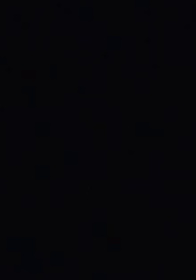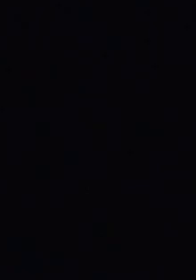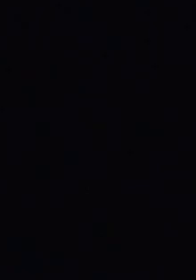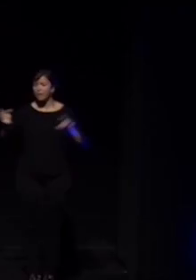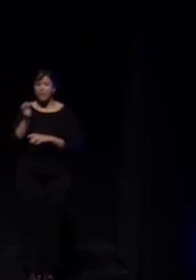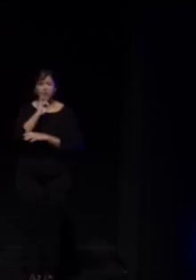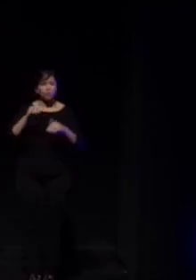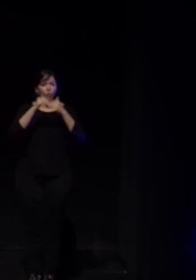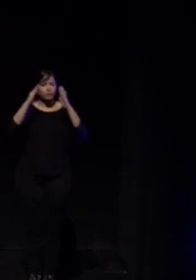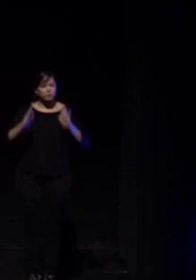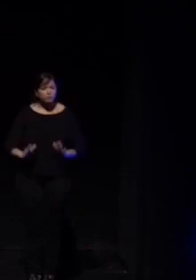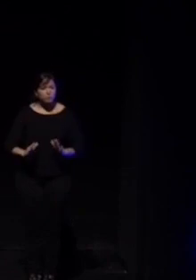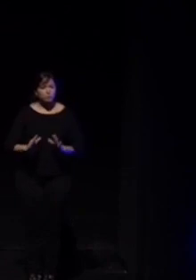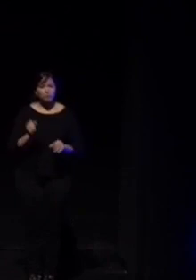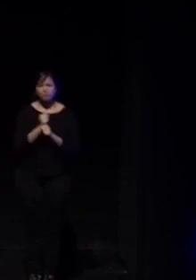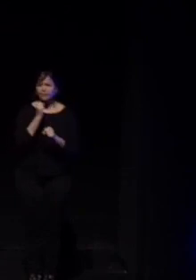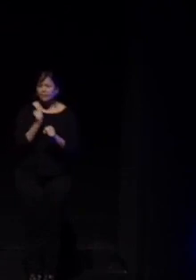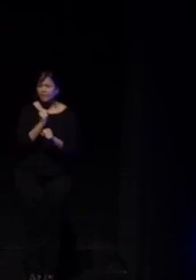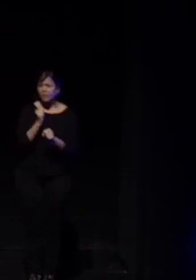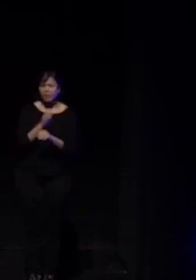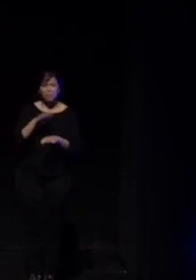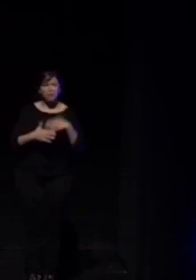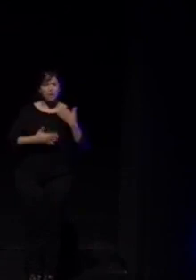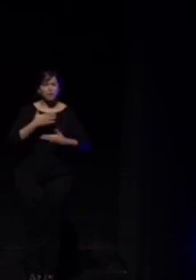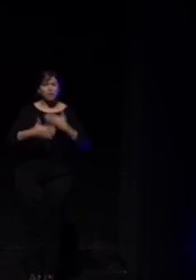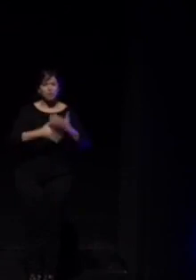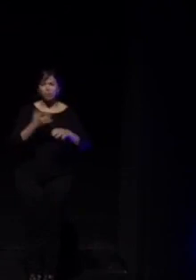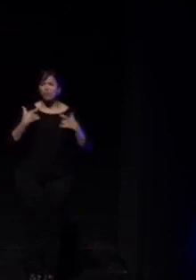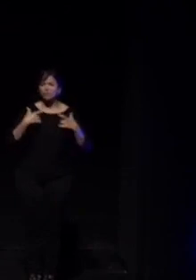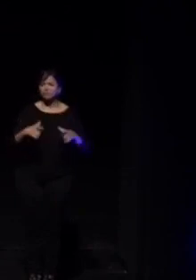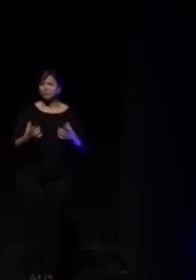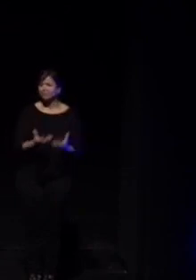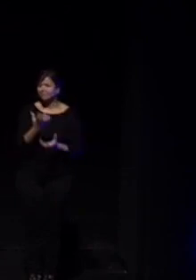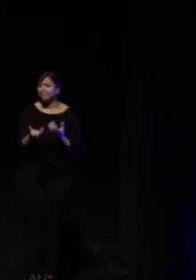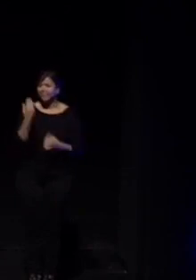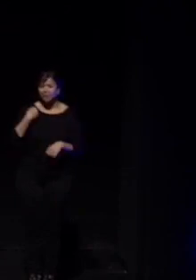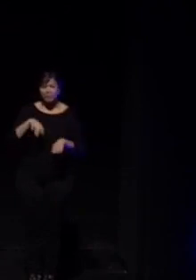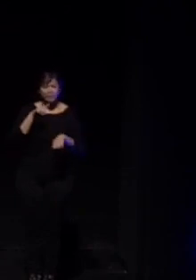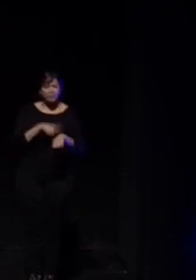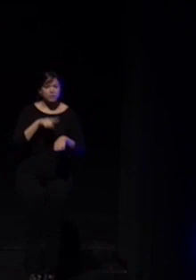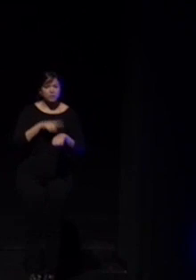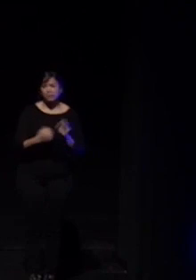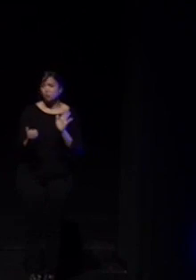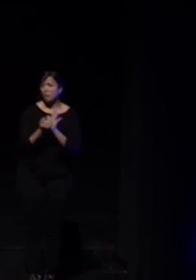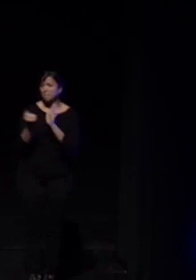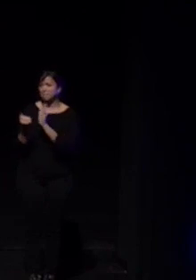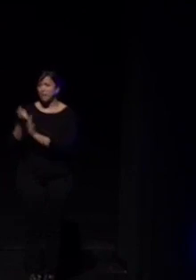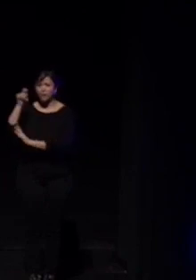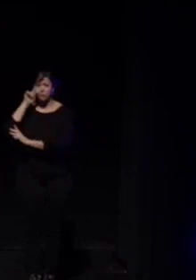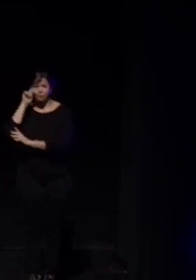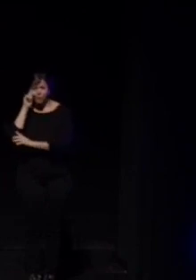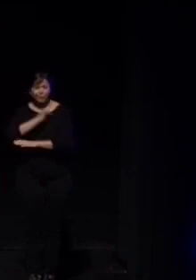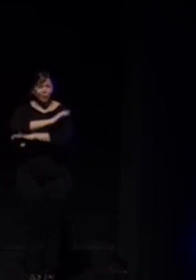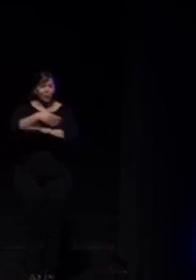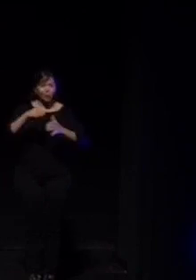o institucions que treballen en el desenvolupament del sector de la gastronomia i que alhora projectin les marques turístiques Costa Brava